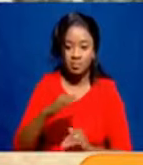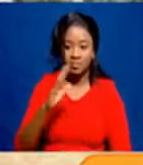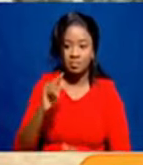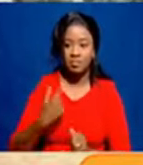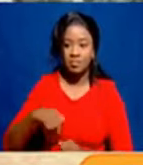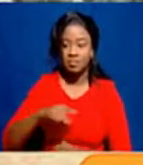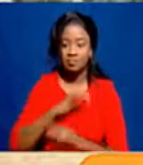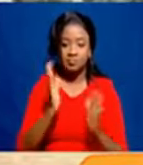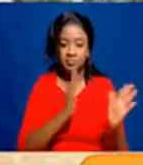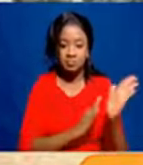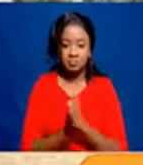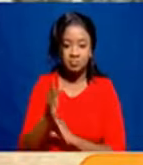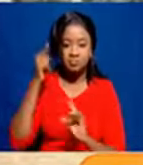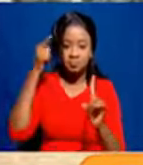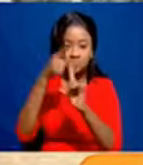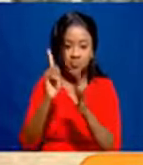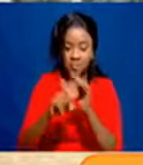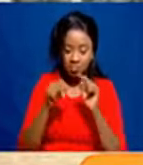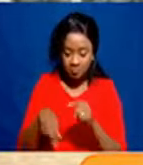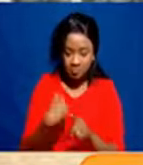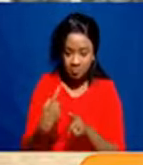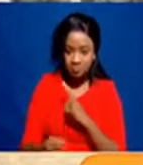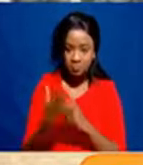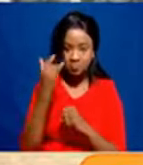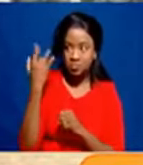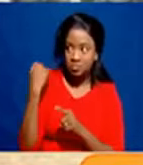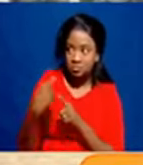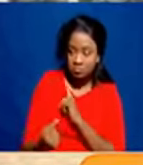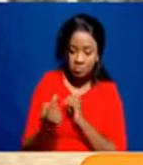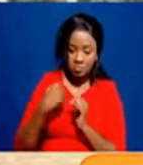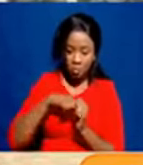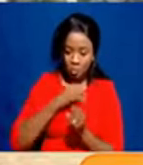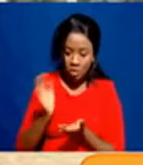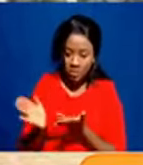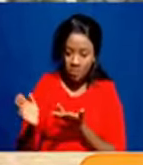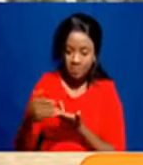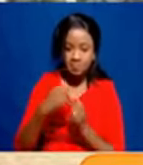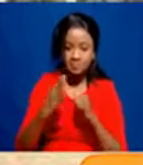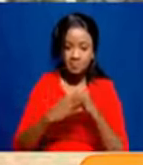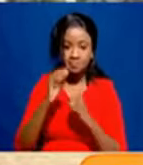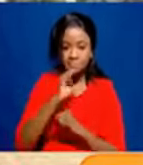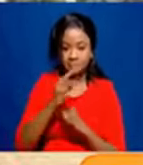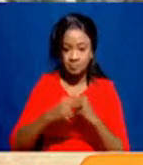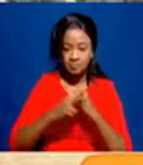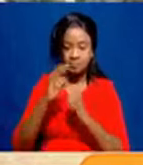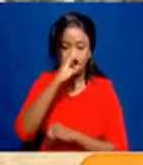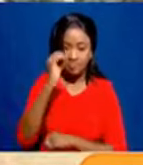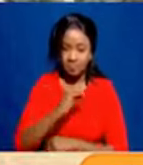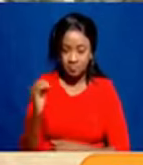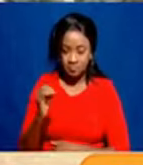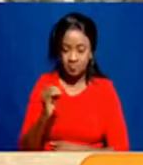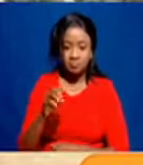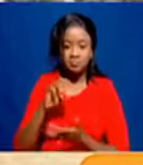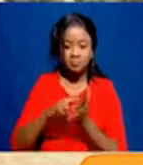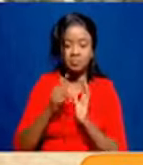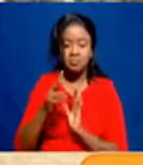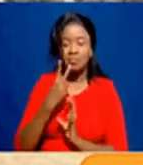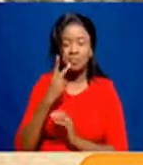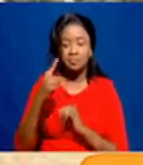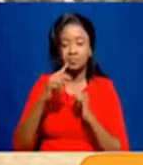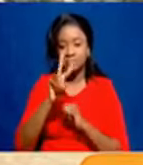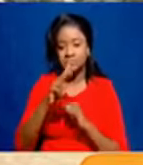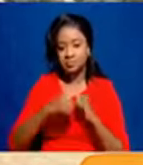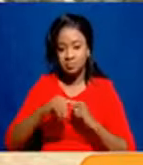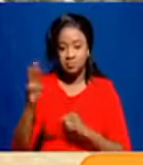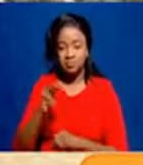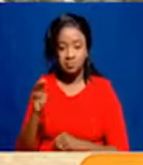project kwamba mwaka huu, because mwaka uliopita tuliweza kufanya 97%, that is 226 million,